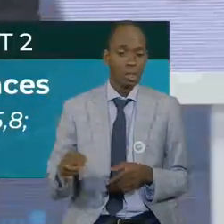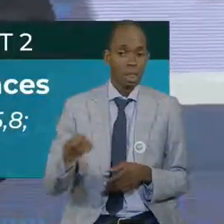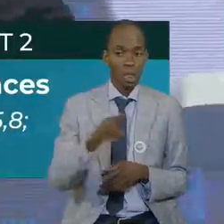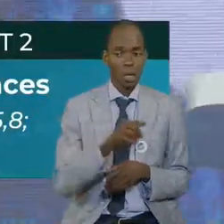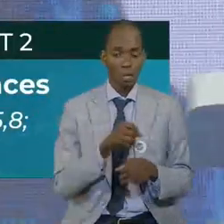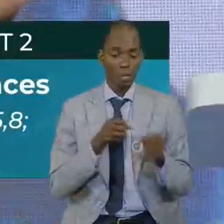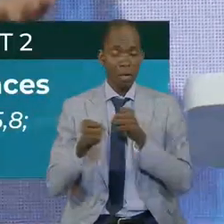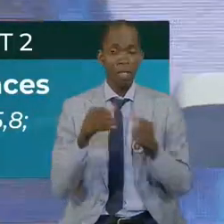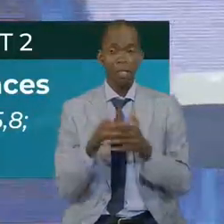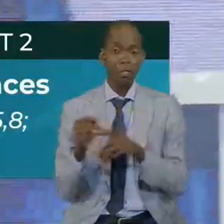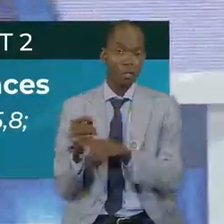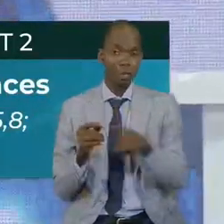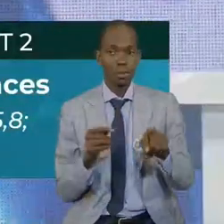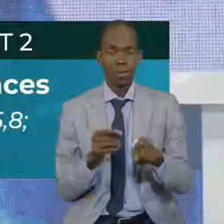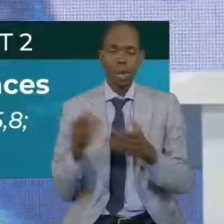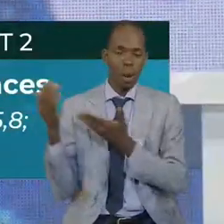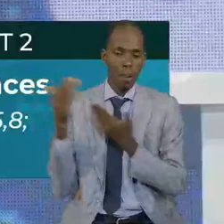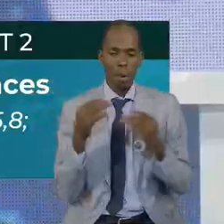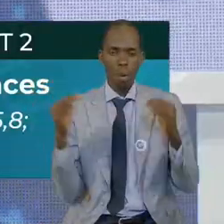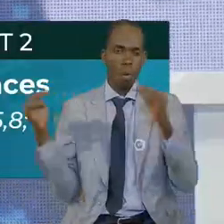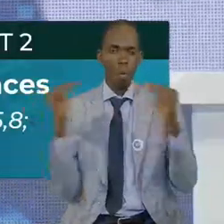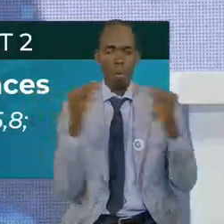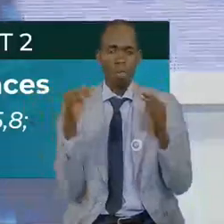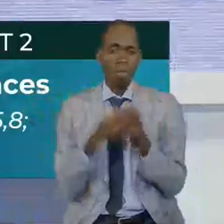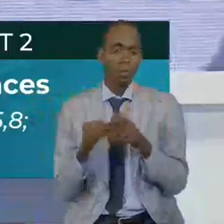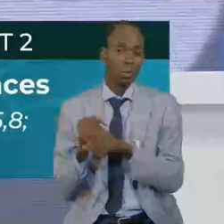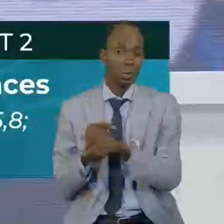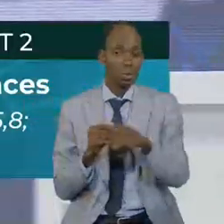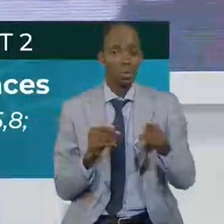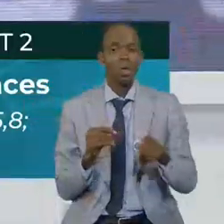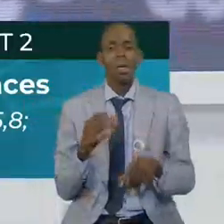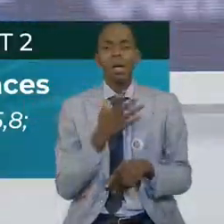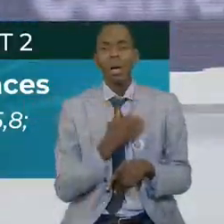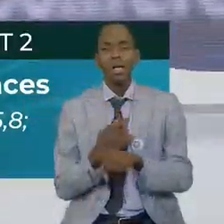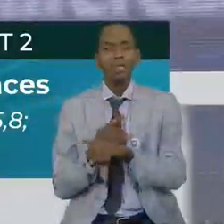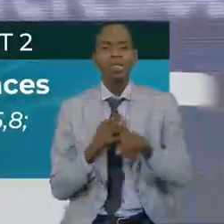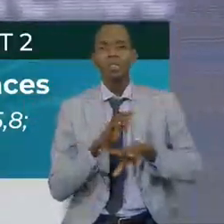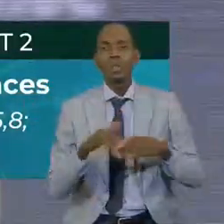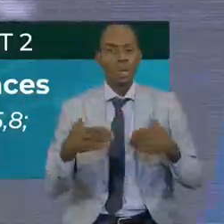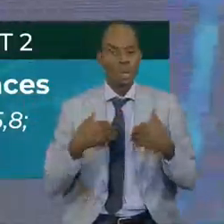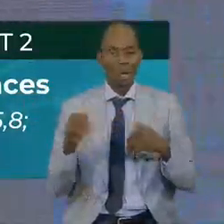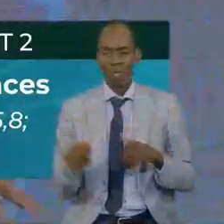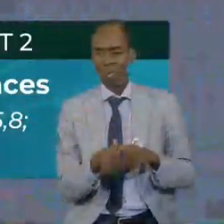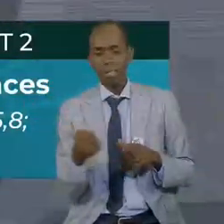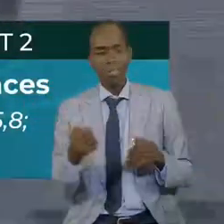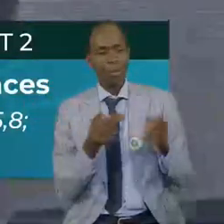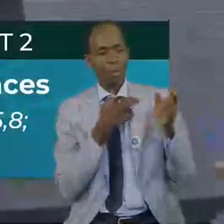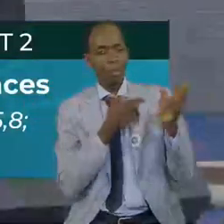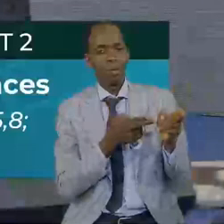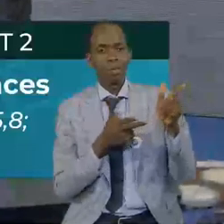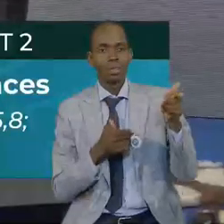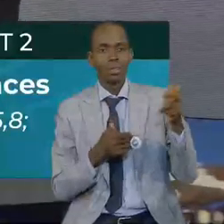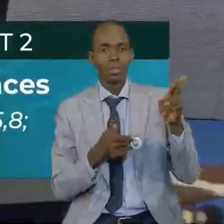te font la guerre. Against ils te livrent combat. And they don't have any gun. Ils n'ont pas de fusil. They don't have